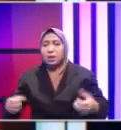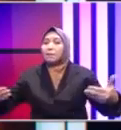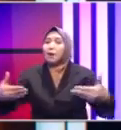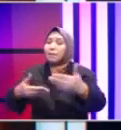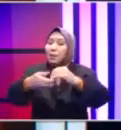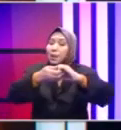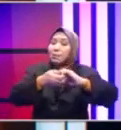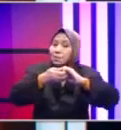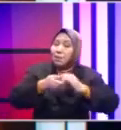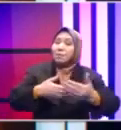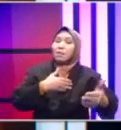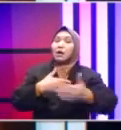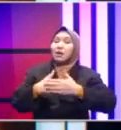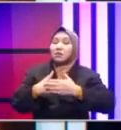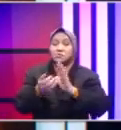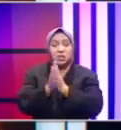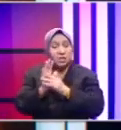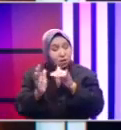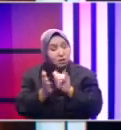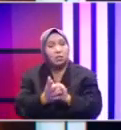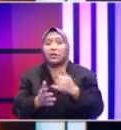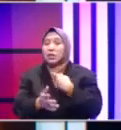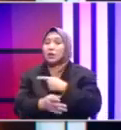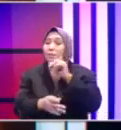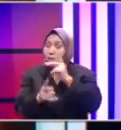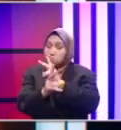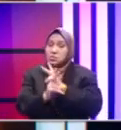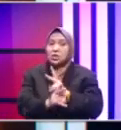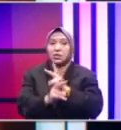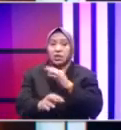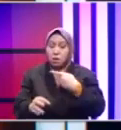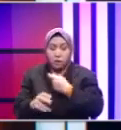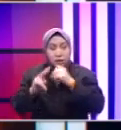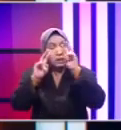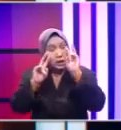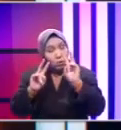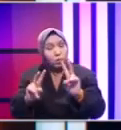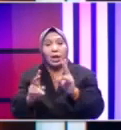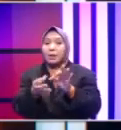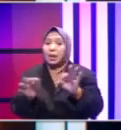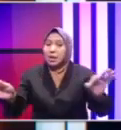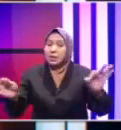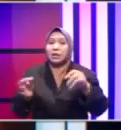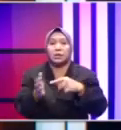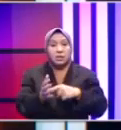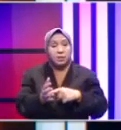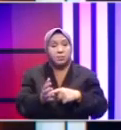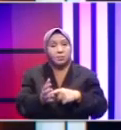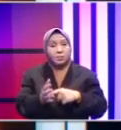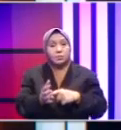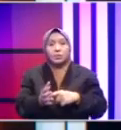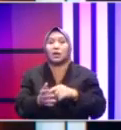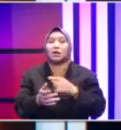berbaik semule tuh kan jadi yang tuh yang kita perlu jaga kalau kita lihat dalam ayat ini kan